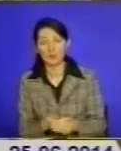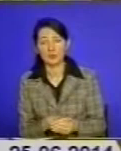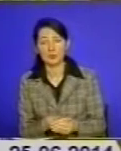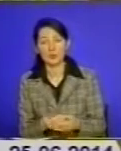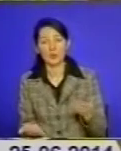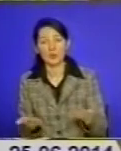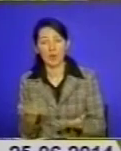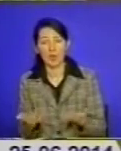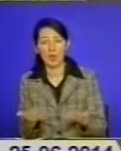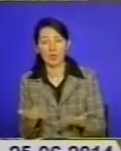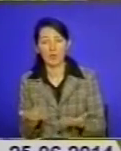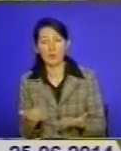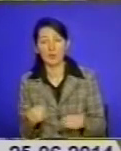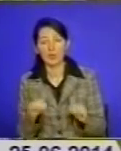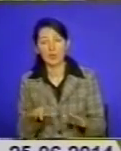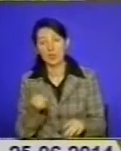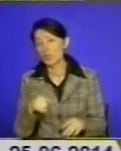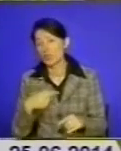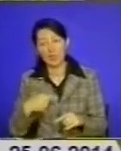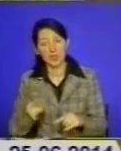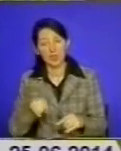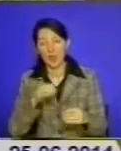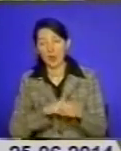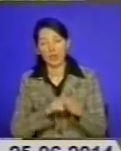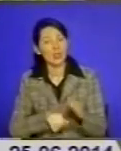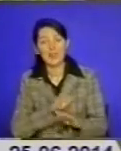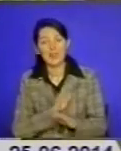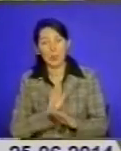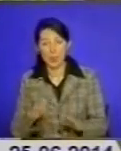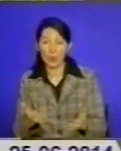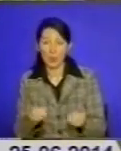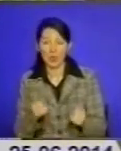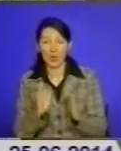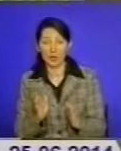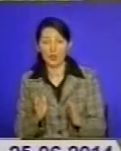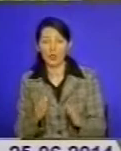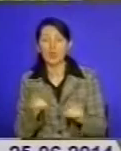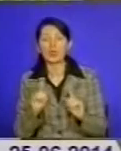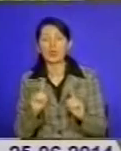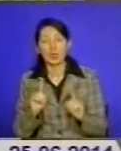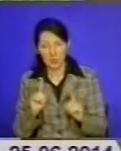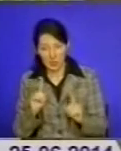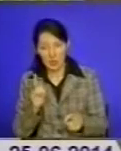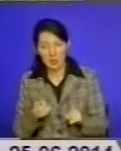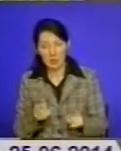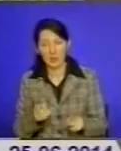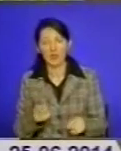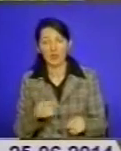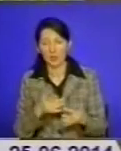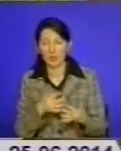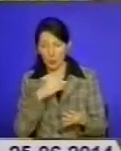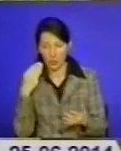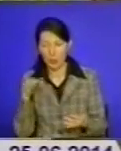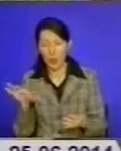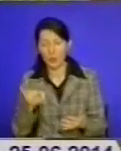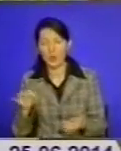Але воно з тих чи інших причин не було прийнято, хоча воно діє в ряді областей України. То прийшовши, коли